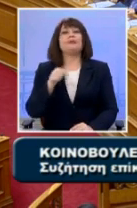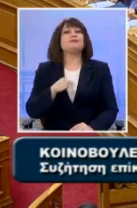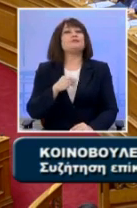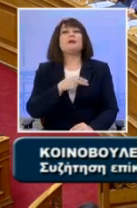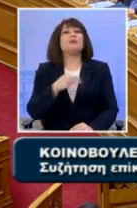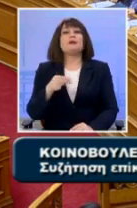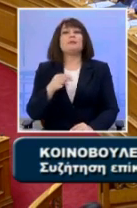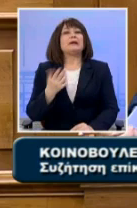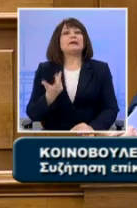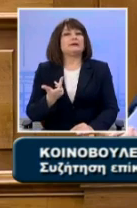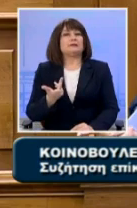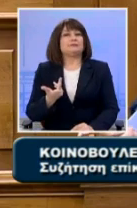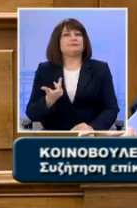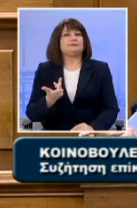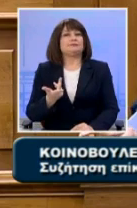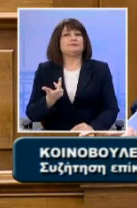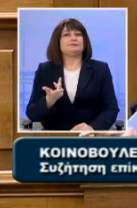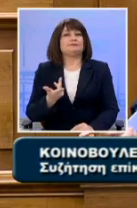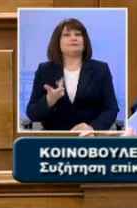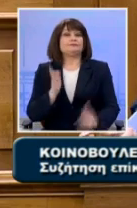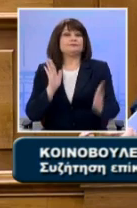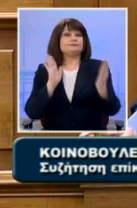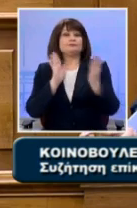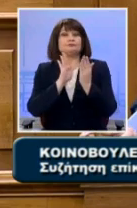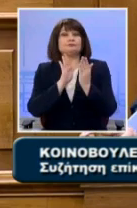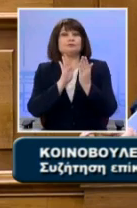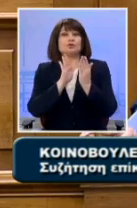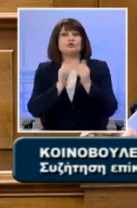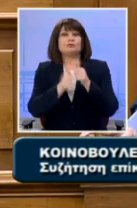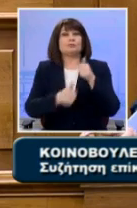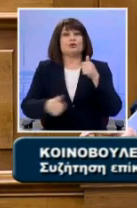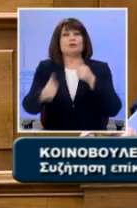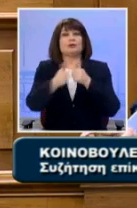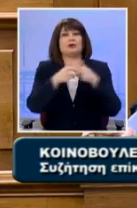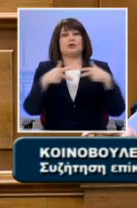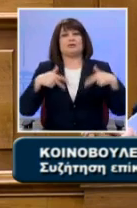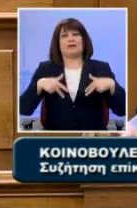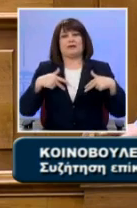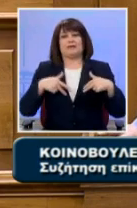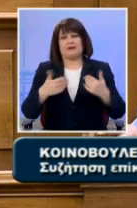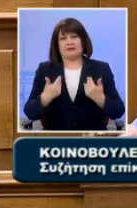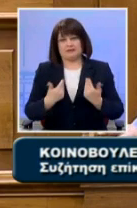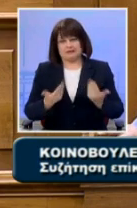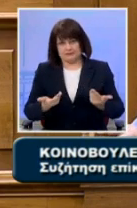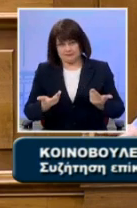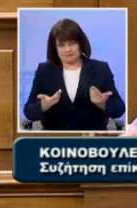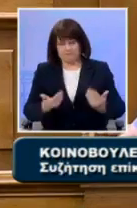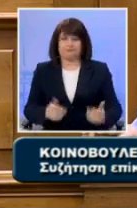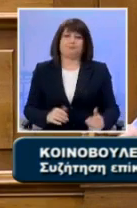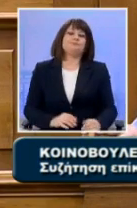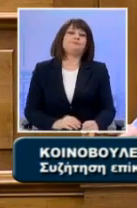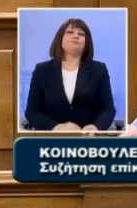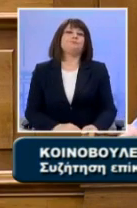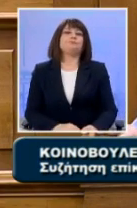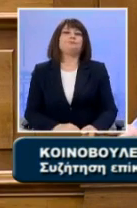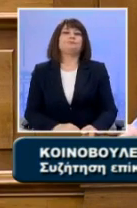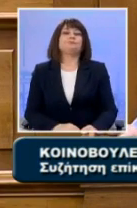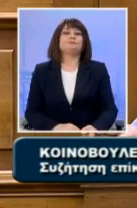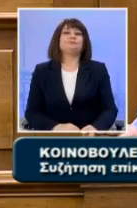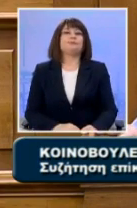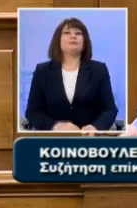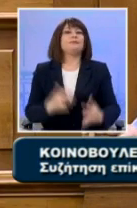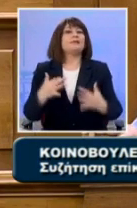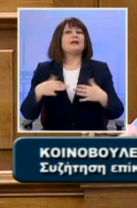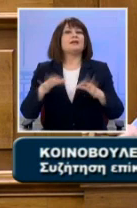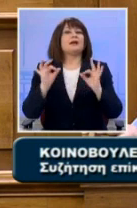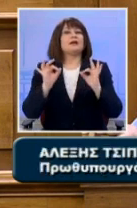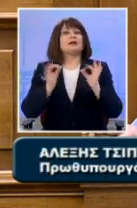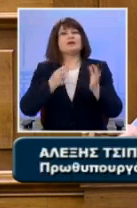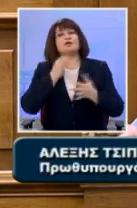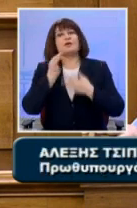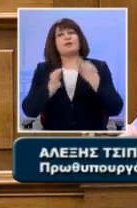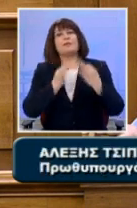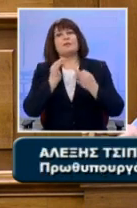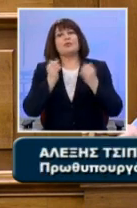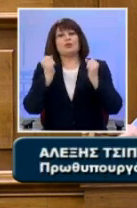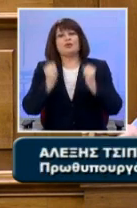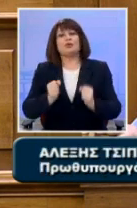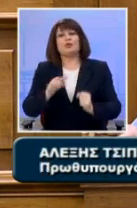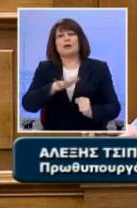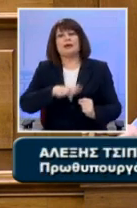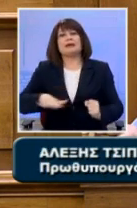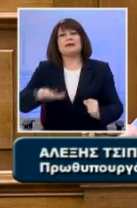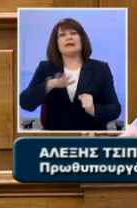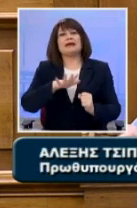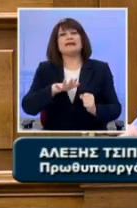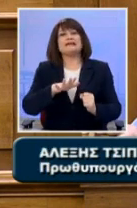αποτελεί η αντιμετώπιση του προτεραιότητα της κυβέρνησης. Και επιτρέψτε μου να ξεκινήσω από την κατάσταση που